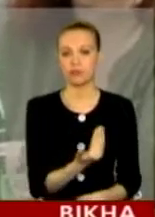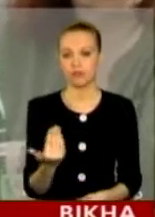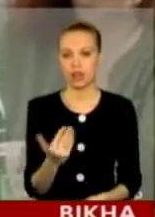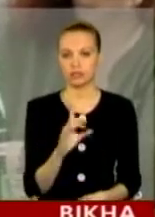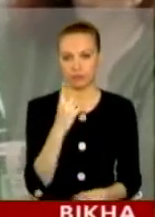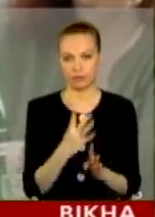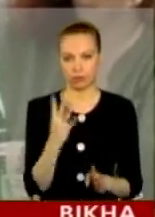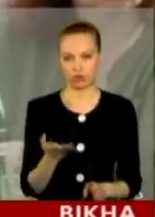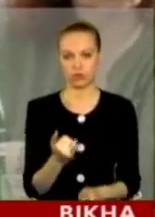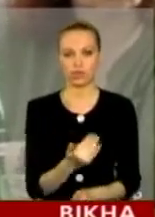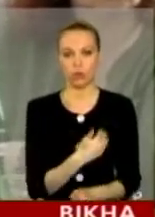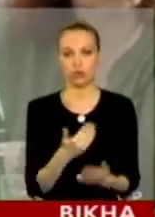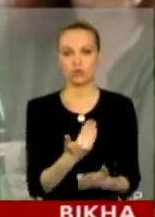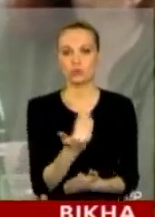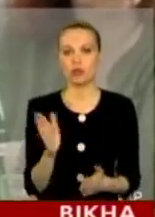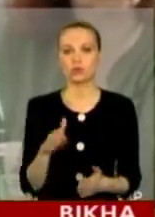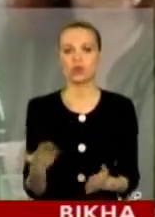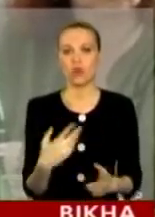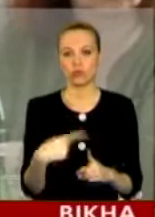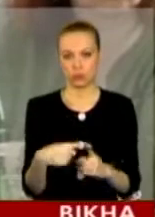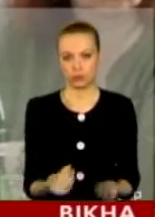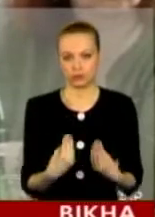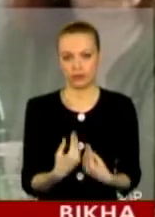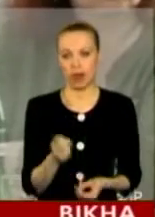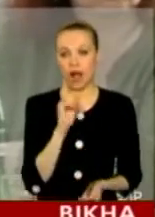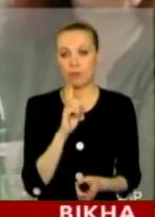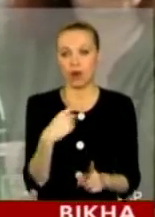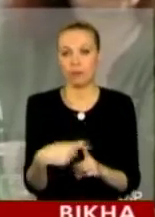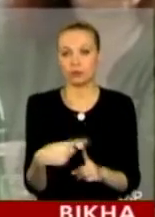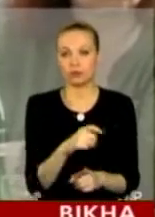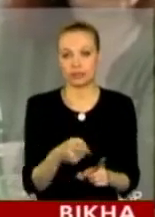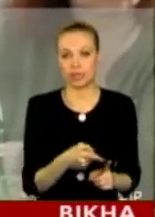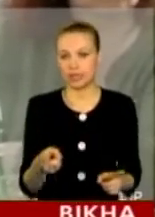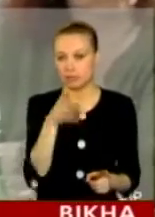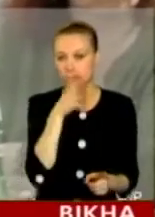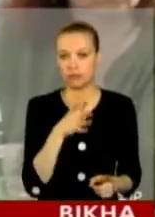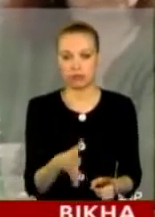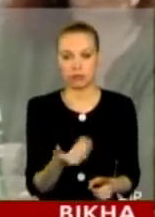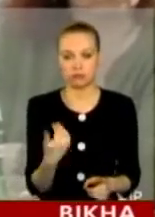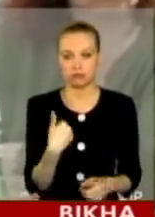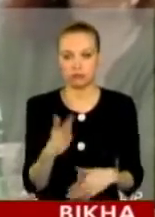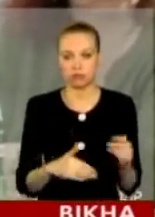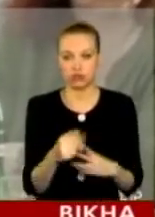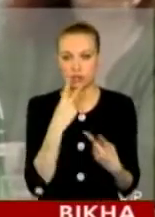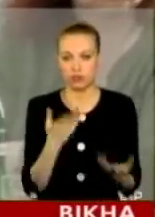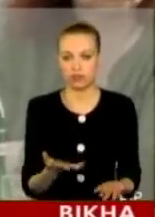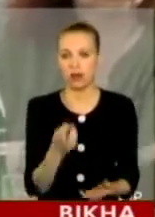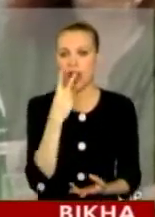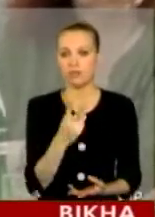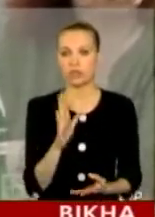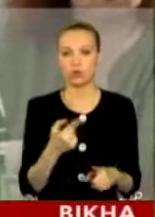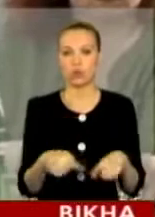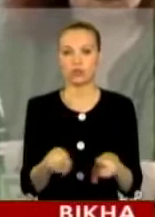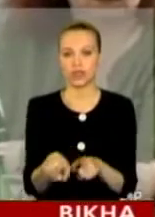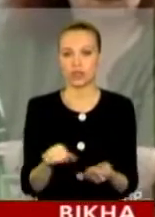в первую очередь, и хочет от вас хоть какого-то позитива. А пока позитива за вот эти 5 месяцев мы почти не видели, а видели только вот